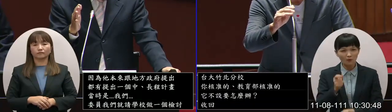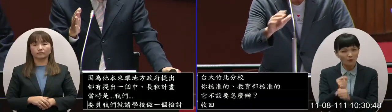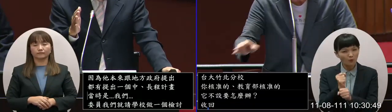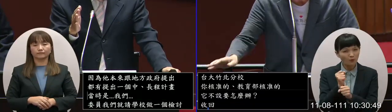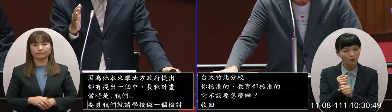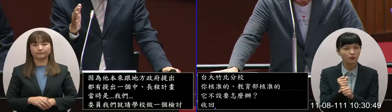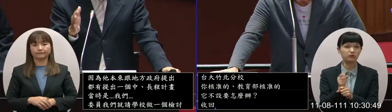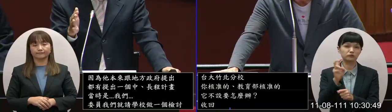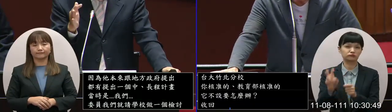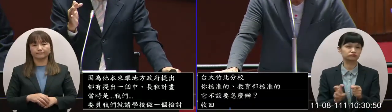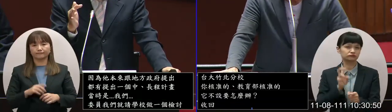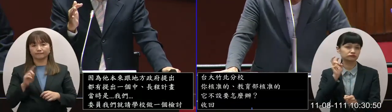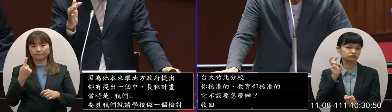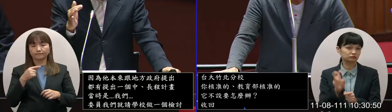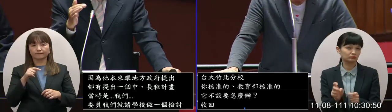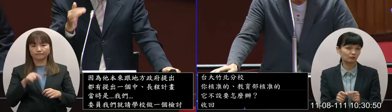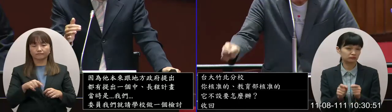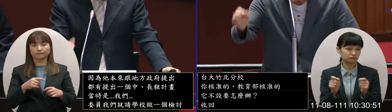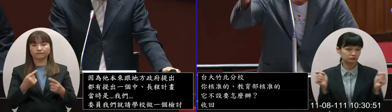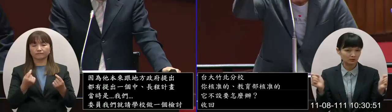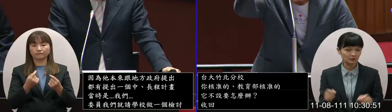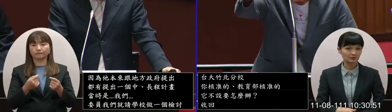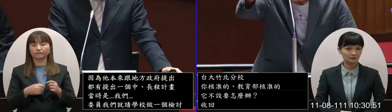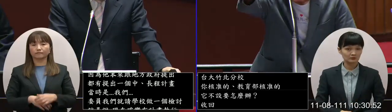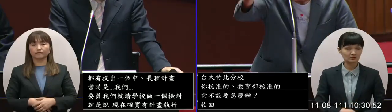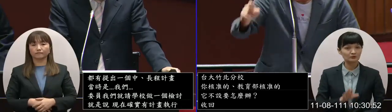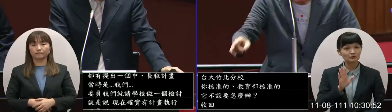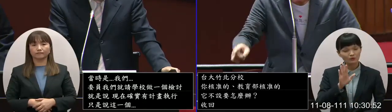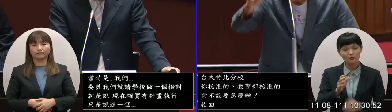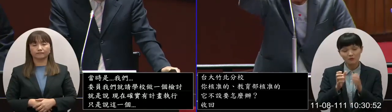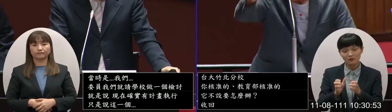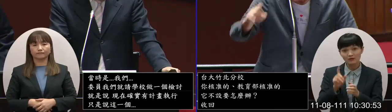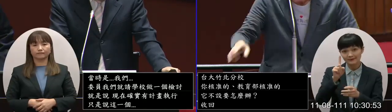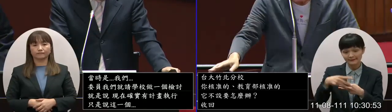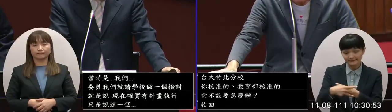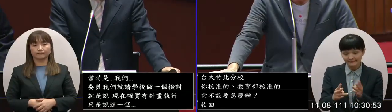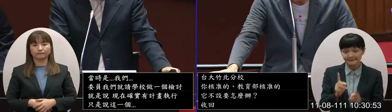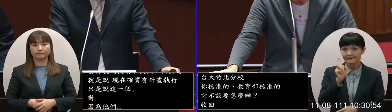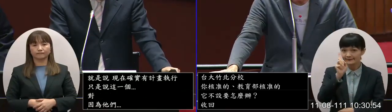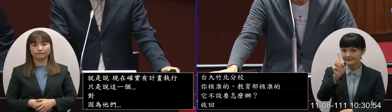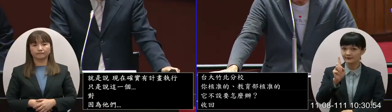20年了，啊， 对，因为他们比如 盖了一个班，一班，